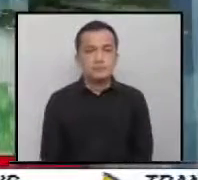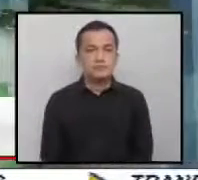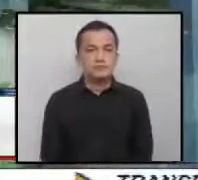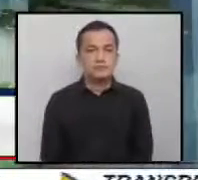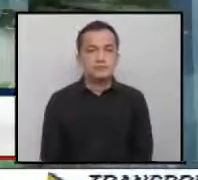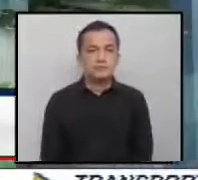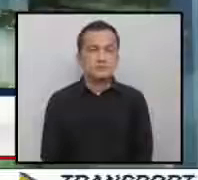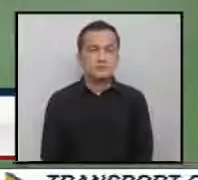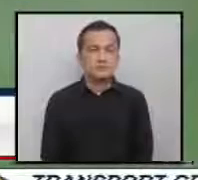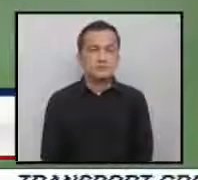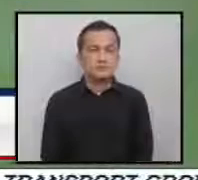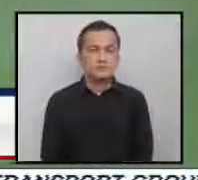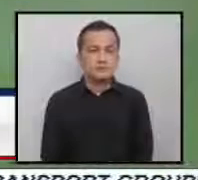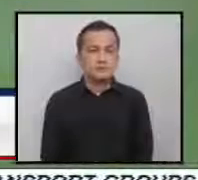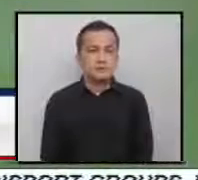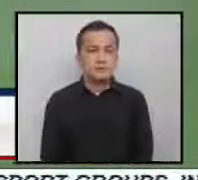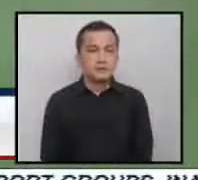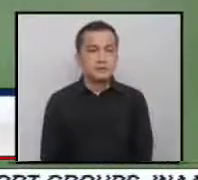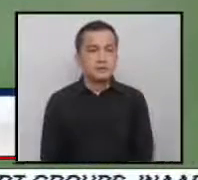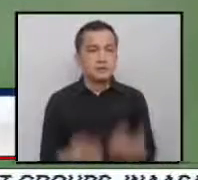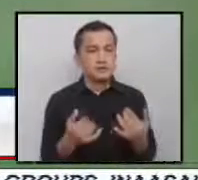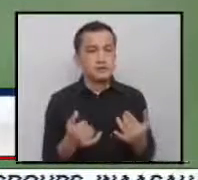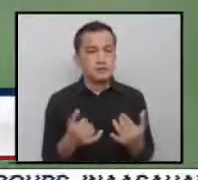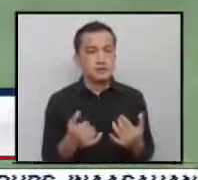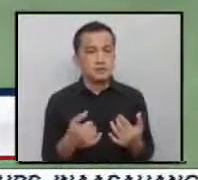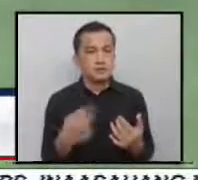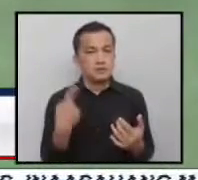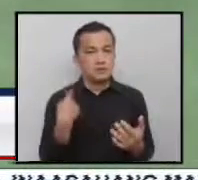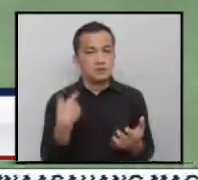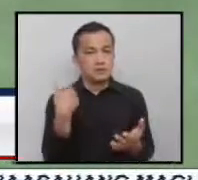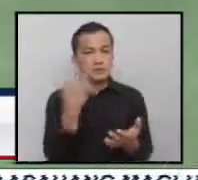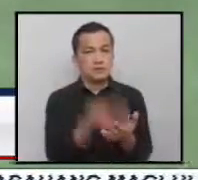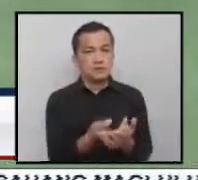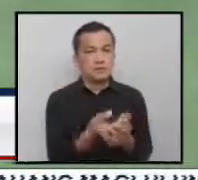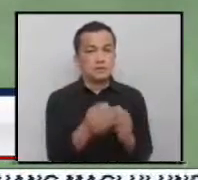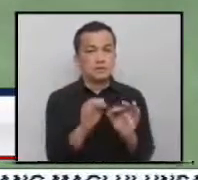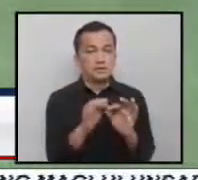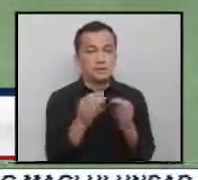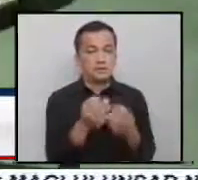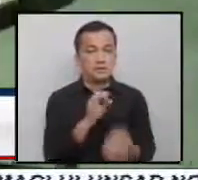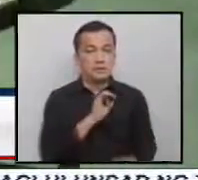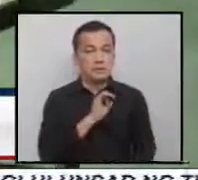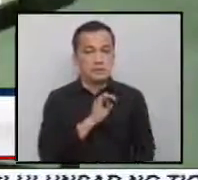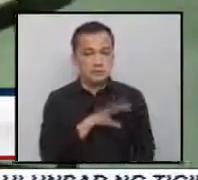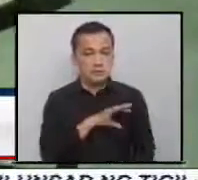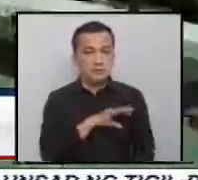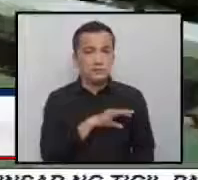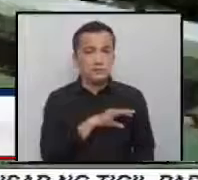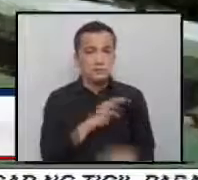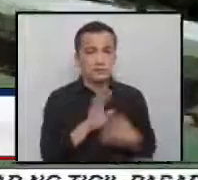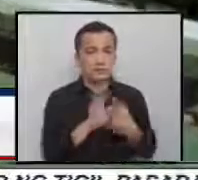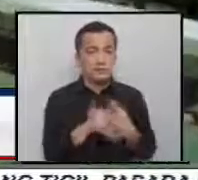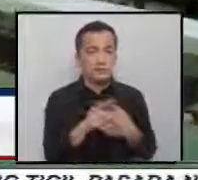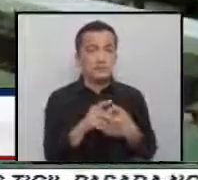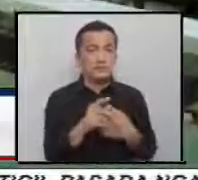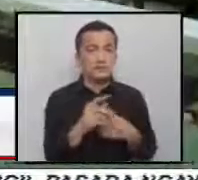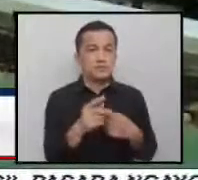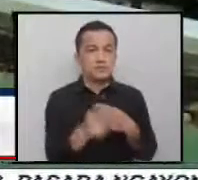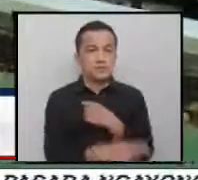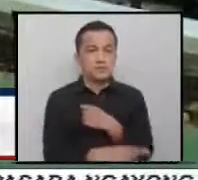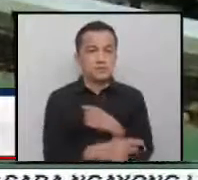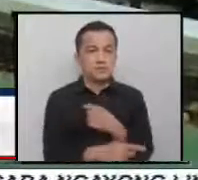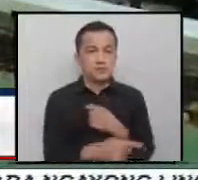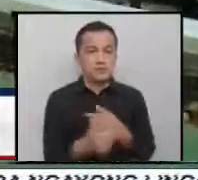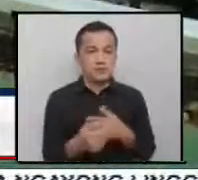Sa mga oras na ito, mayroon ng mga dumating na mga pamilya na benepisyaryo ng Balik Probinsya. Ang proseso